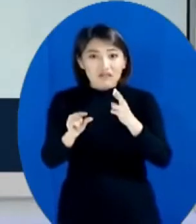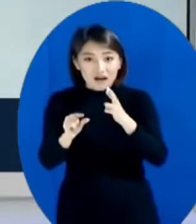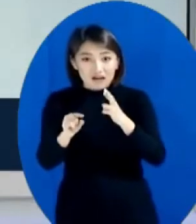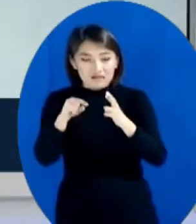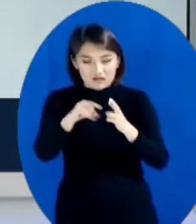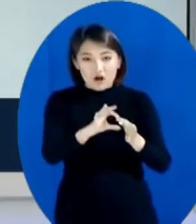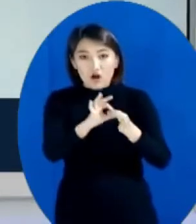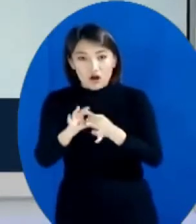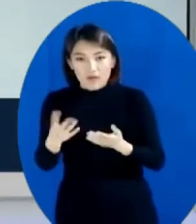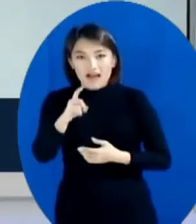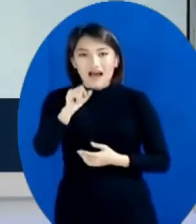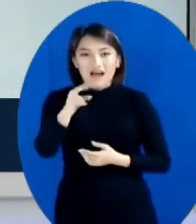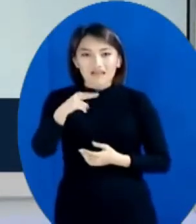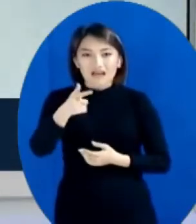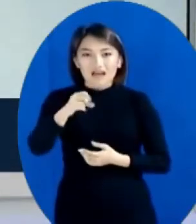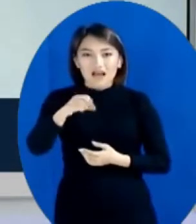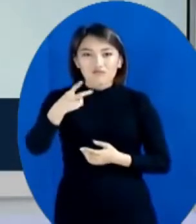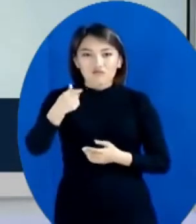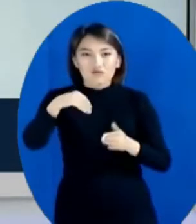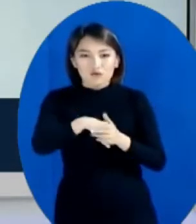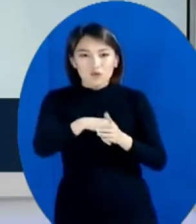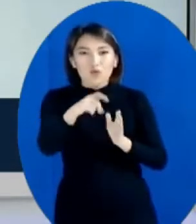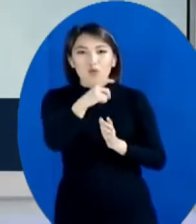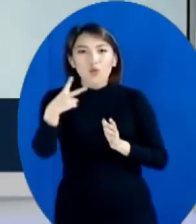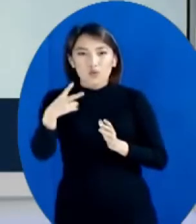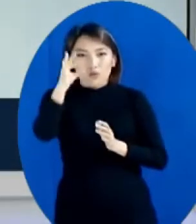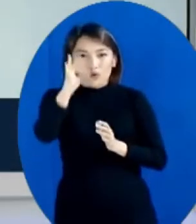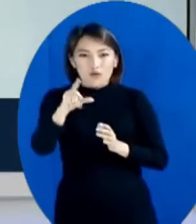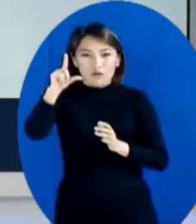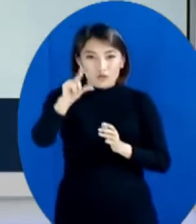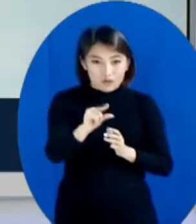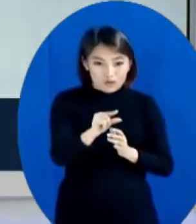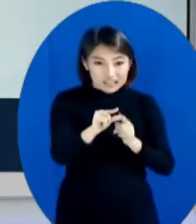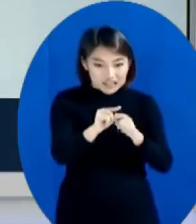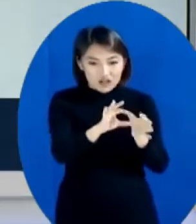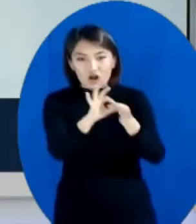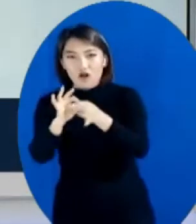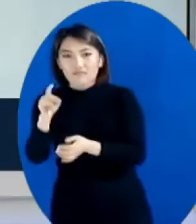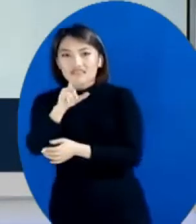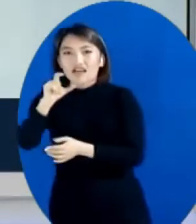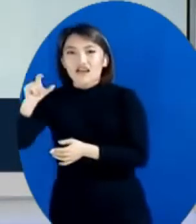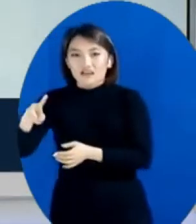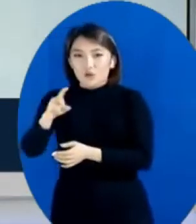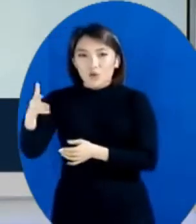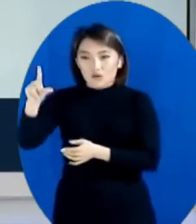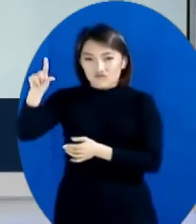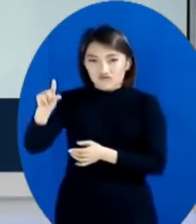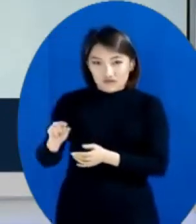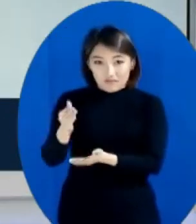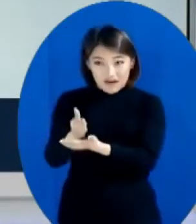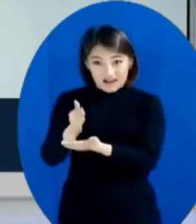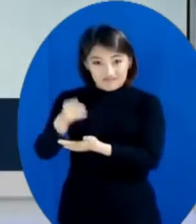одоо тухайн улсын хадгаламжийн хүү буурдаг. Хадгаламжийн хүүгээ дагаад зээлийн хүү буурдаг. Ийм л процесс байгаа. За, тэгэхээр Монголоос